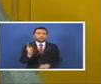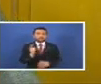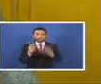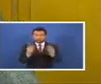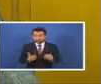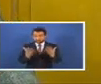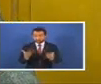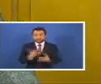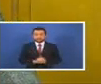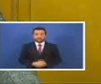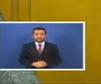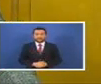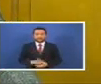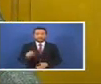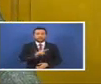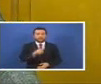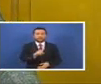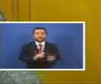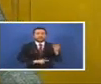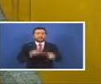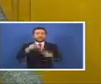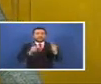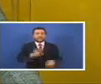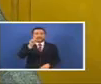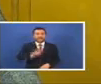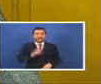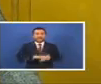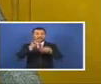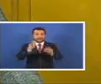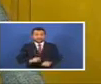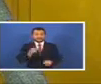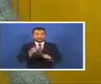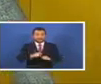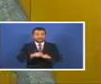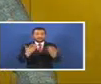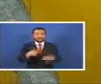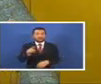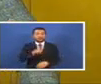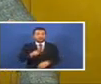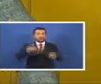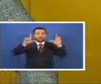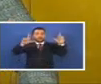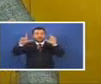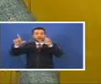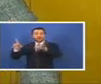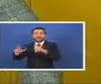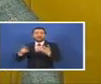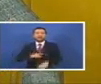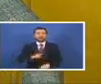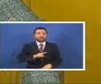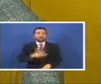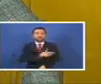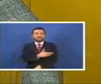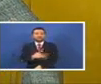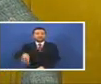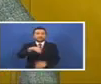mu? Kürt illerinde ilk yapılacak iş Kürtçe tabelaları, Kürtçe